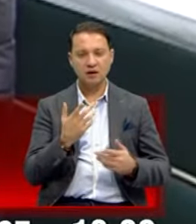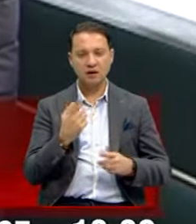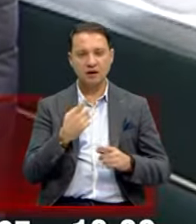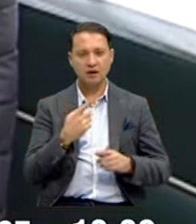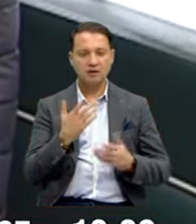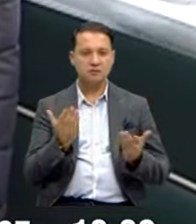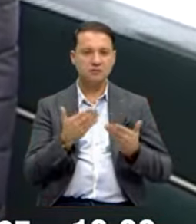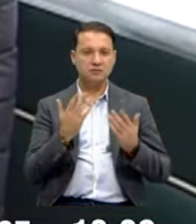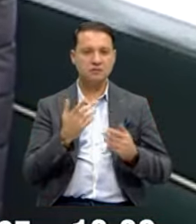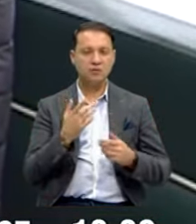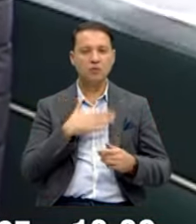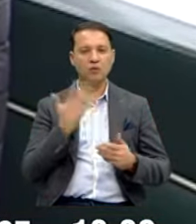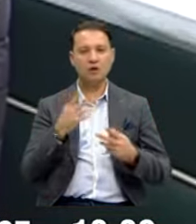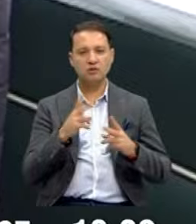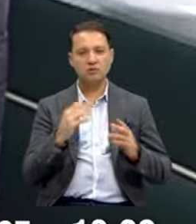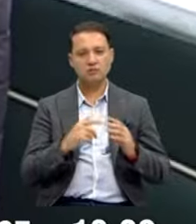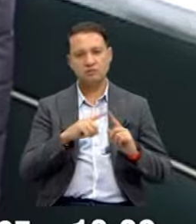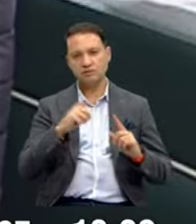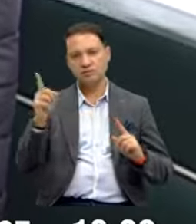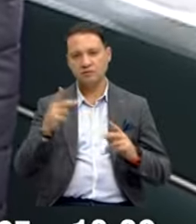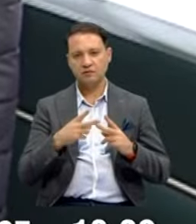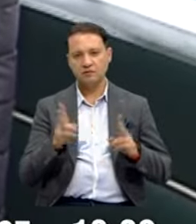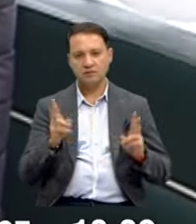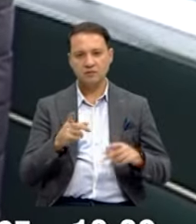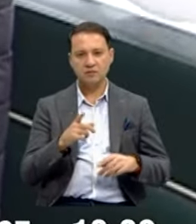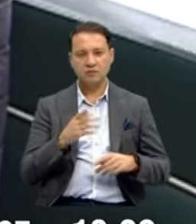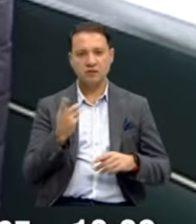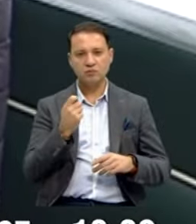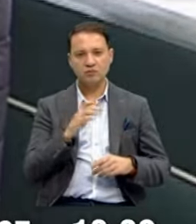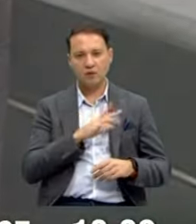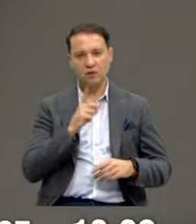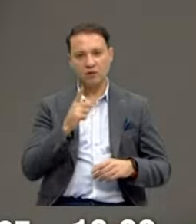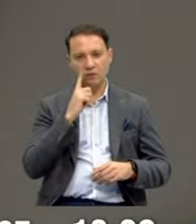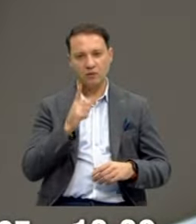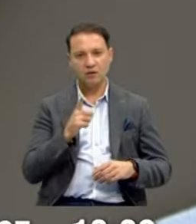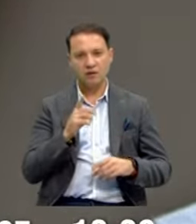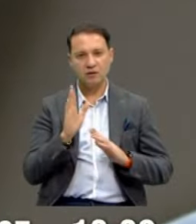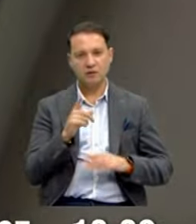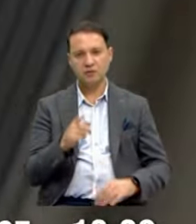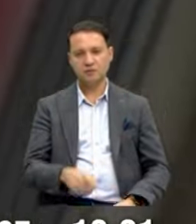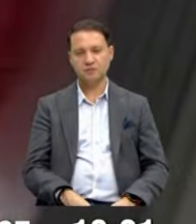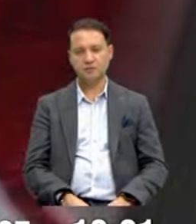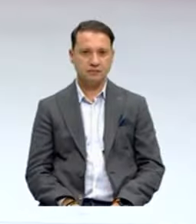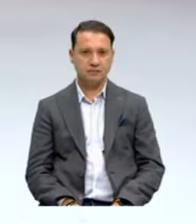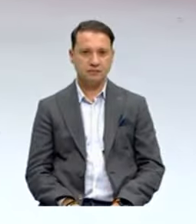ekstranın önü şeyi yok, önü yok yani. O nereye çıkarsa, ne kadar bütçesi varsa ona göre devam ediyor.